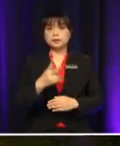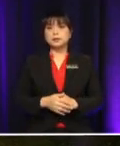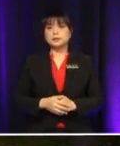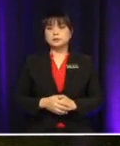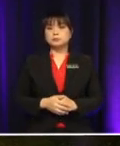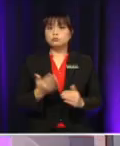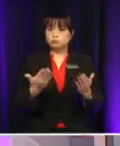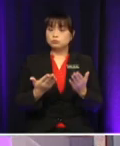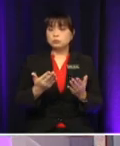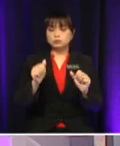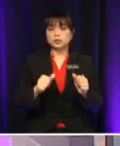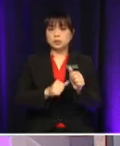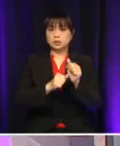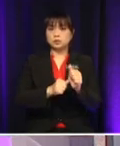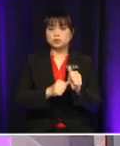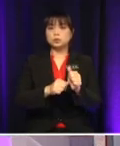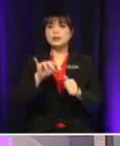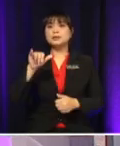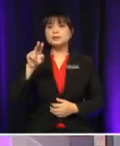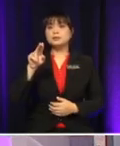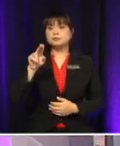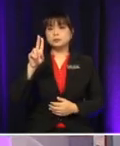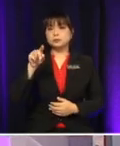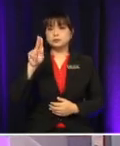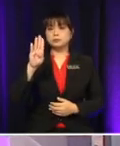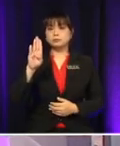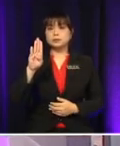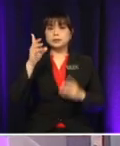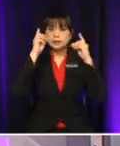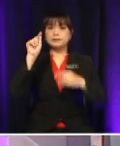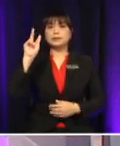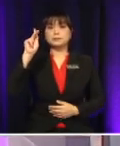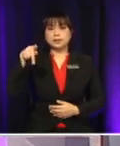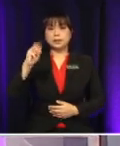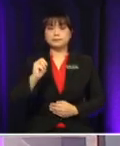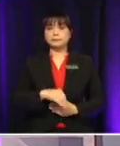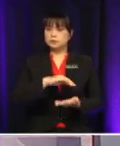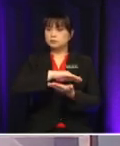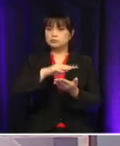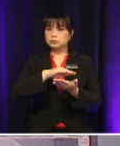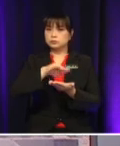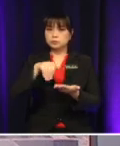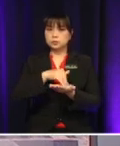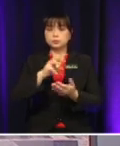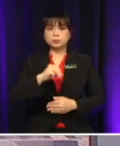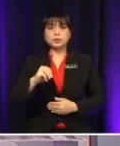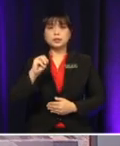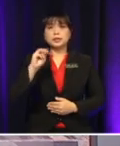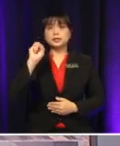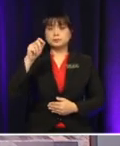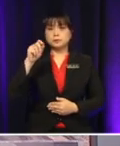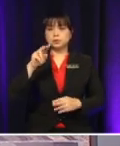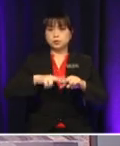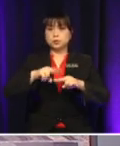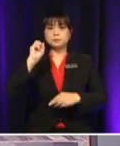ini boleh mengikuti laman sesawang YouTube kita duduk-duduk kpf baiklah kepada semua calon-calon SBM 2022 bagi mata pelajaran